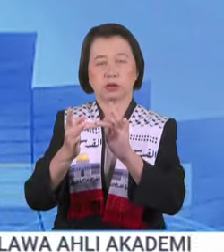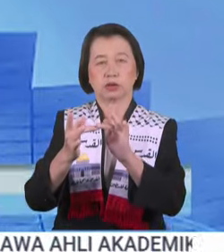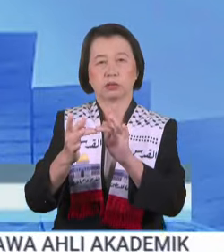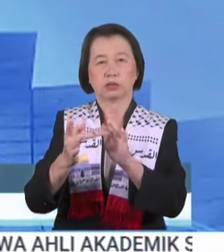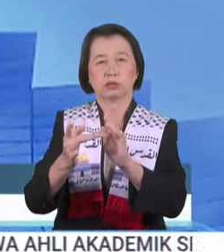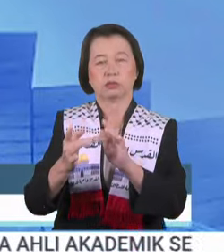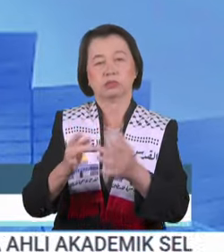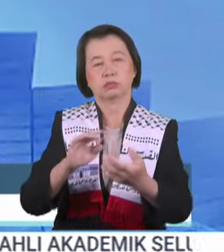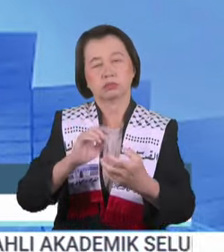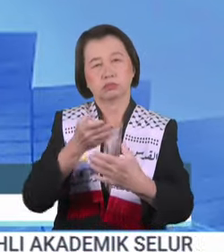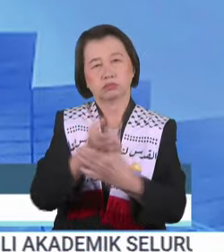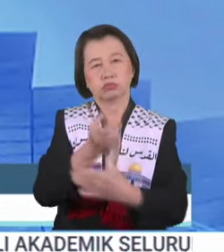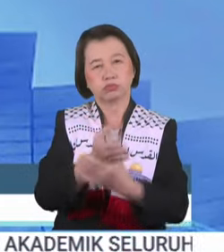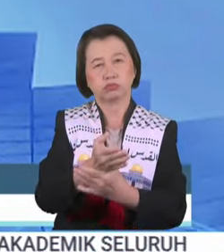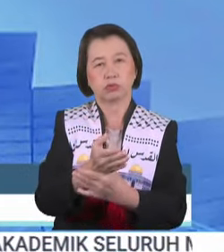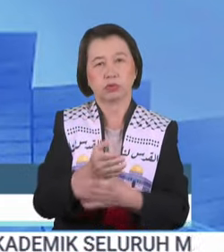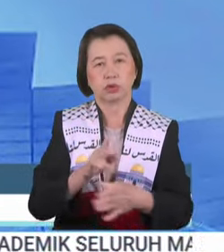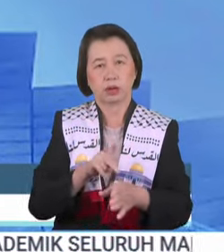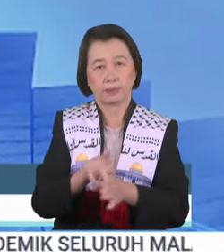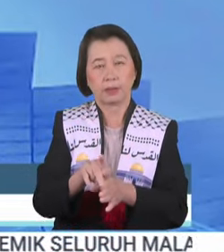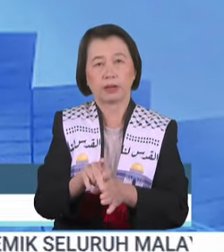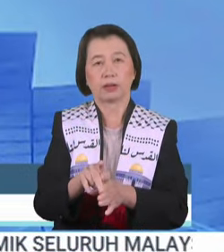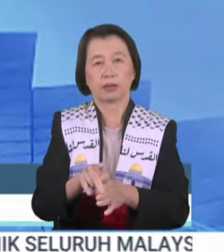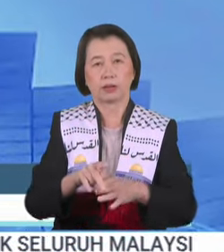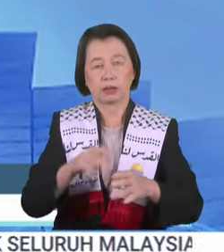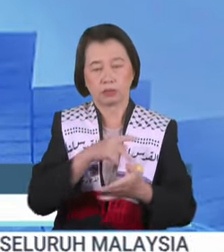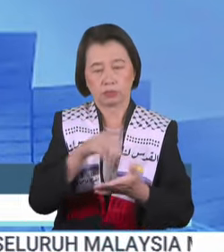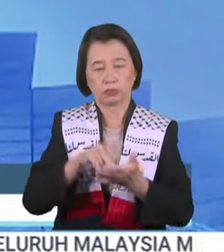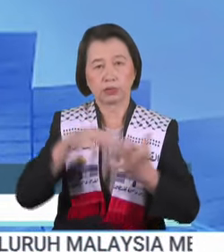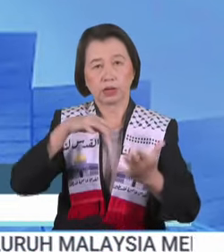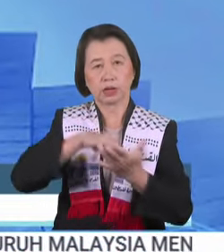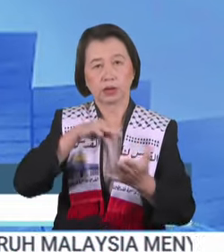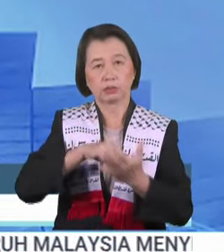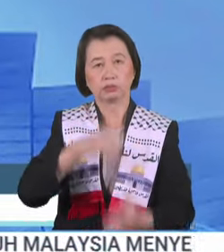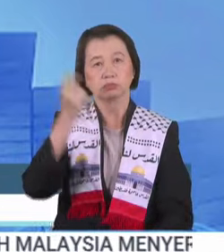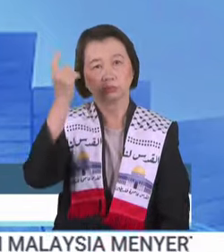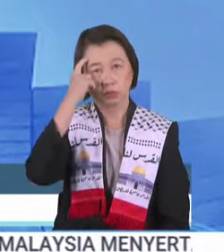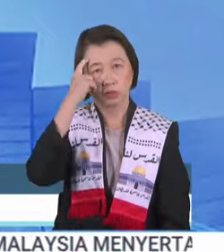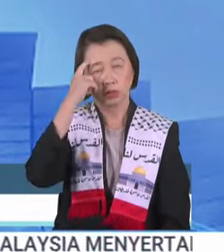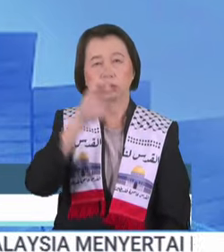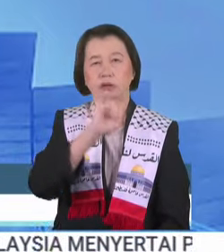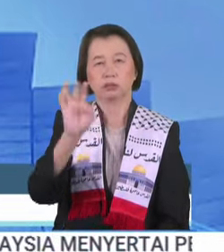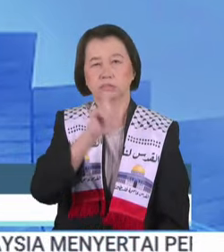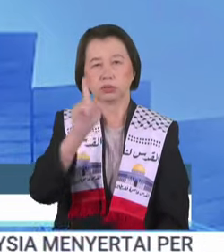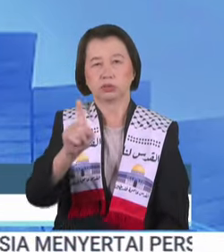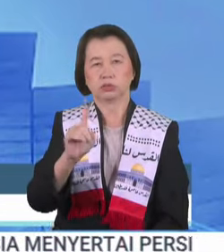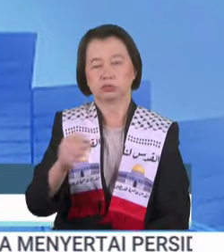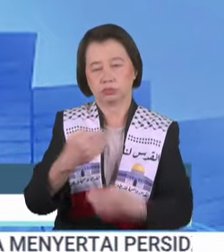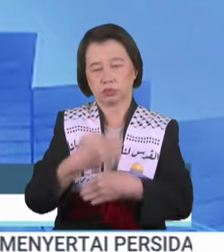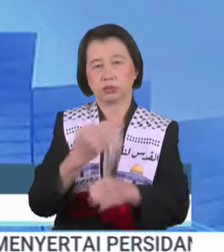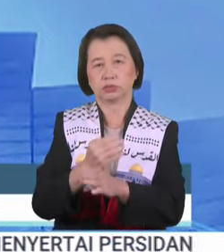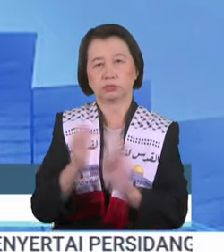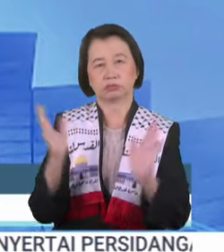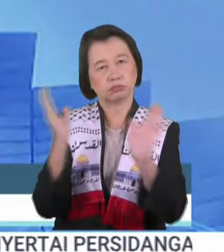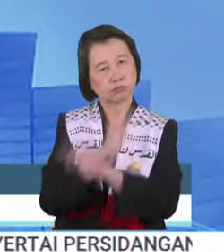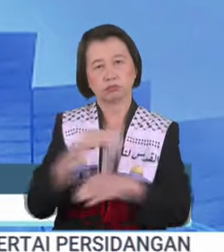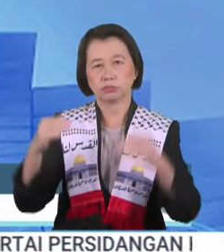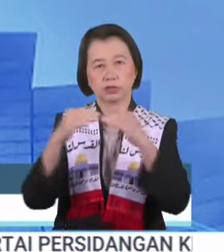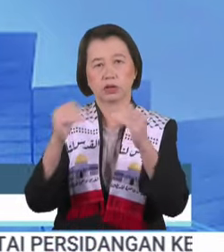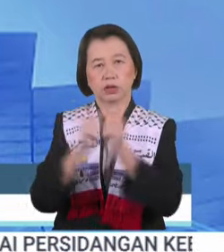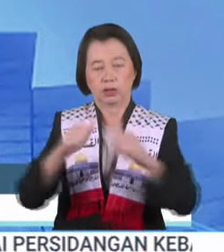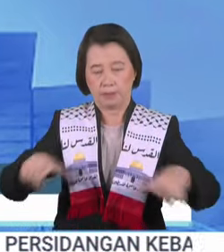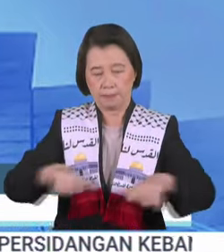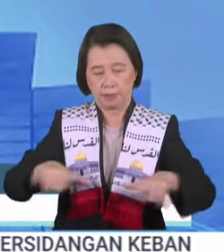cyber. Pakar Pusat Pengajian Perang Saraf Media dan Informasi berpendapat ia merupakan salah satu bentuk timbal balik